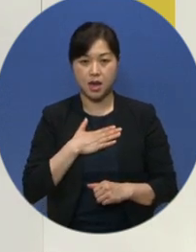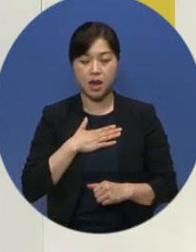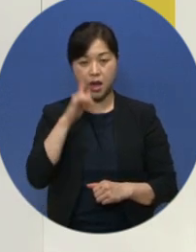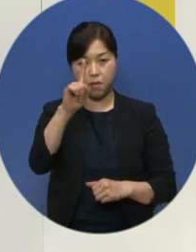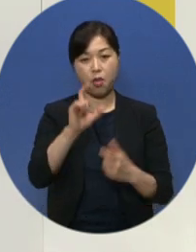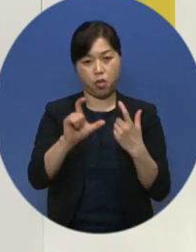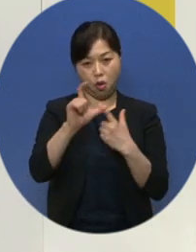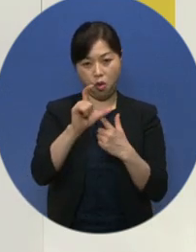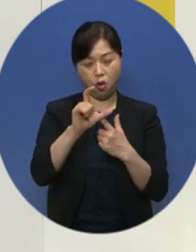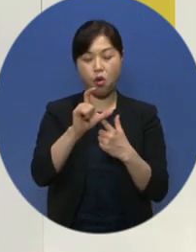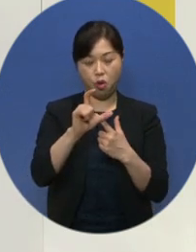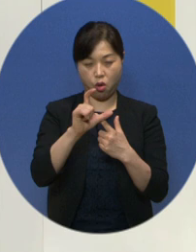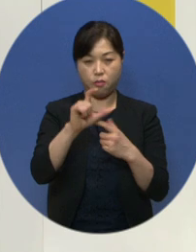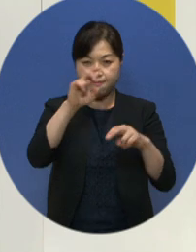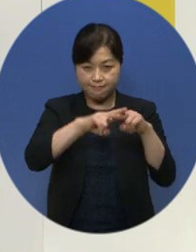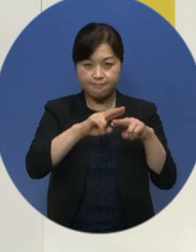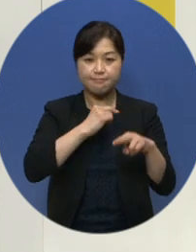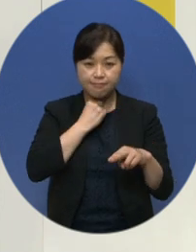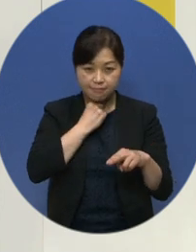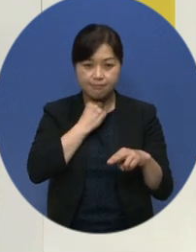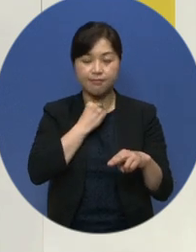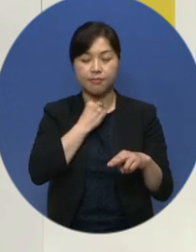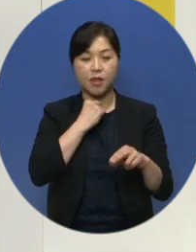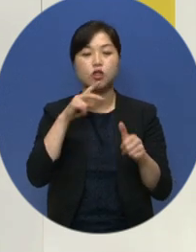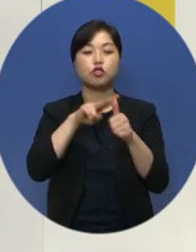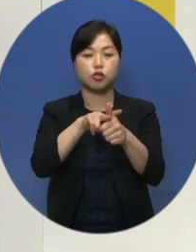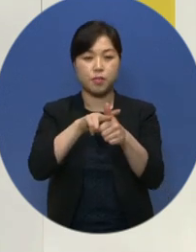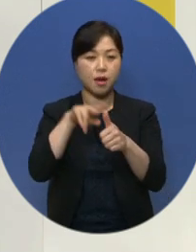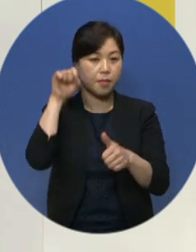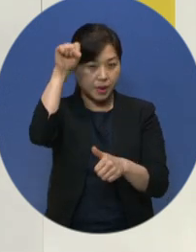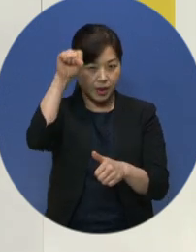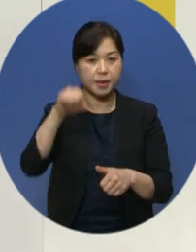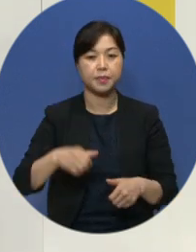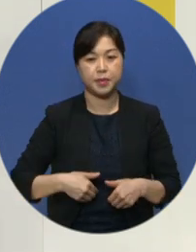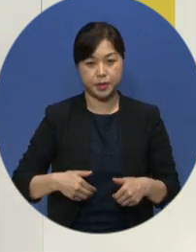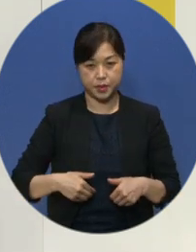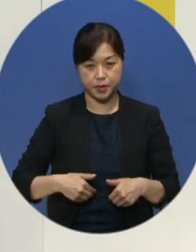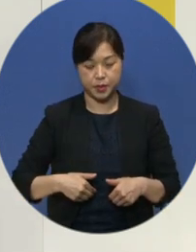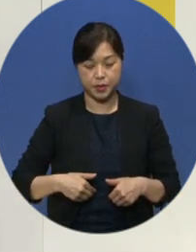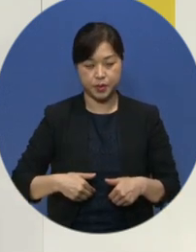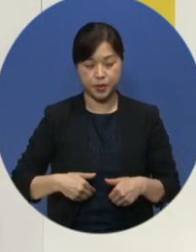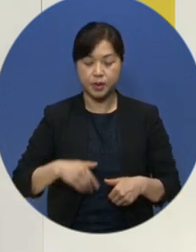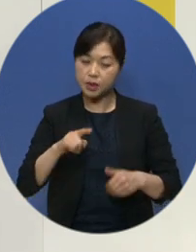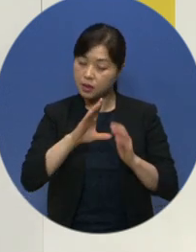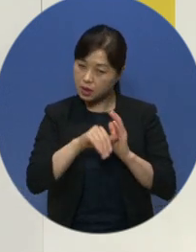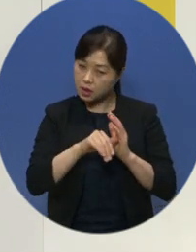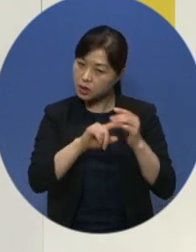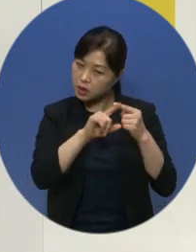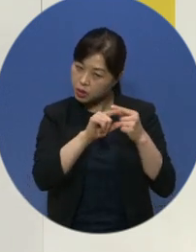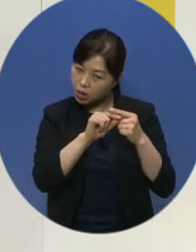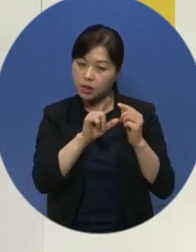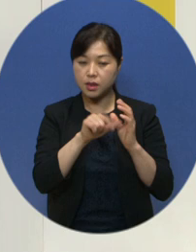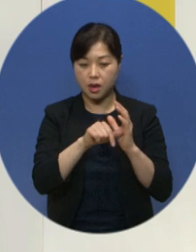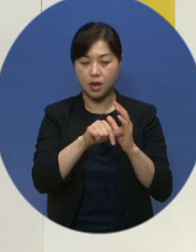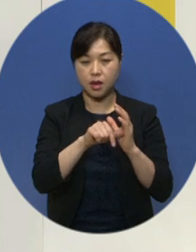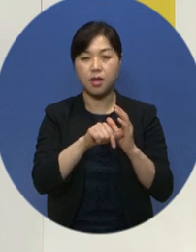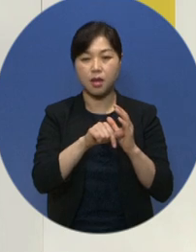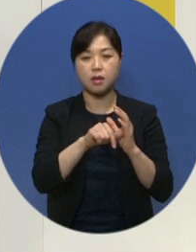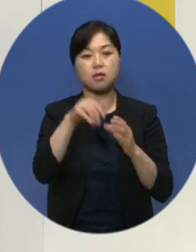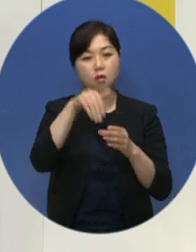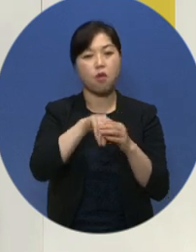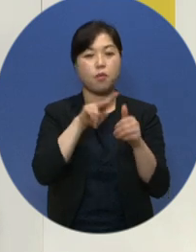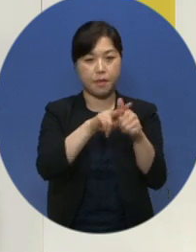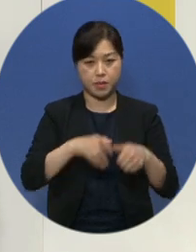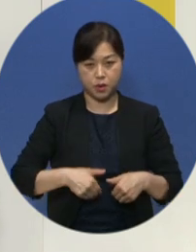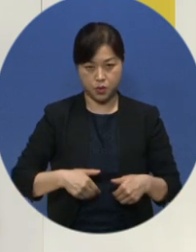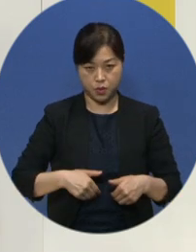하고 싶으면 n 출마를 해야 되겠다 싶으면 j 1월 쯤에 선거를 해야 되구요 그렇지 않음 제